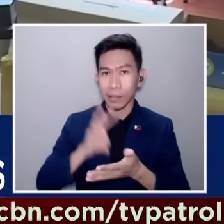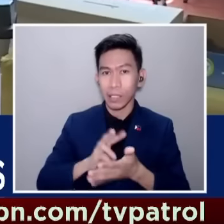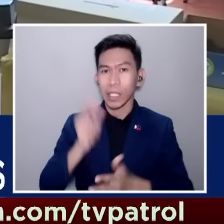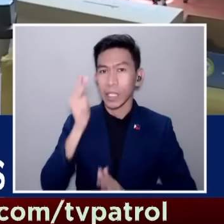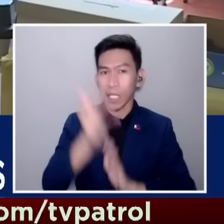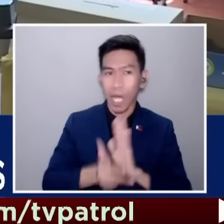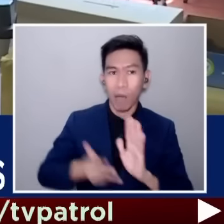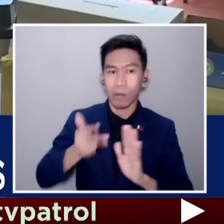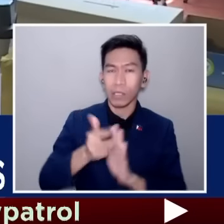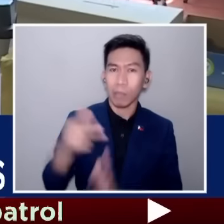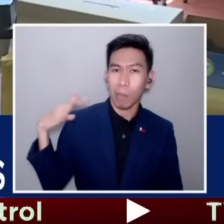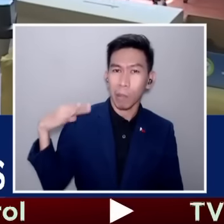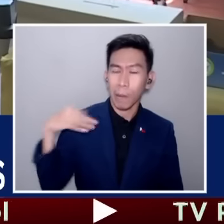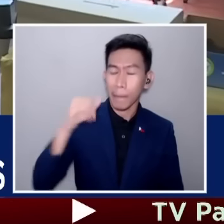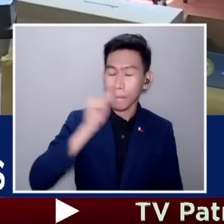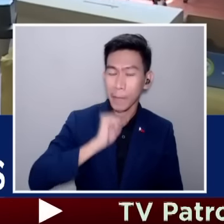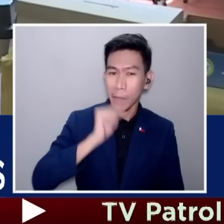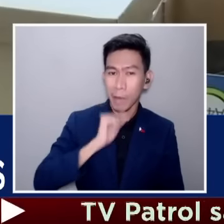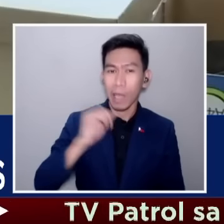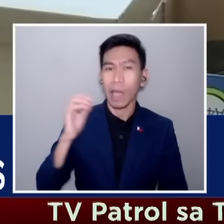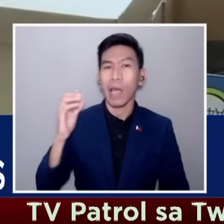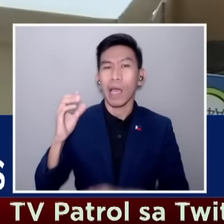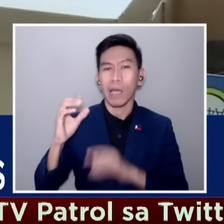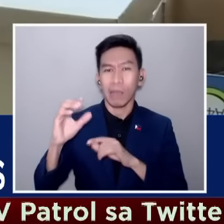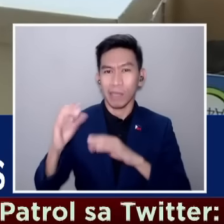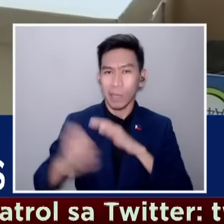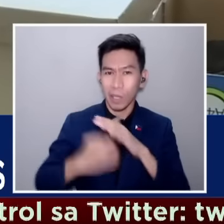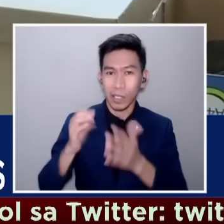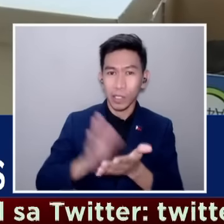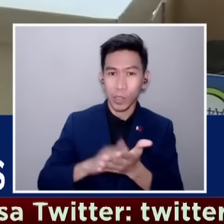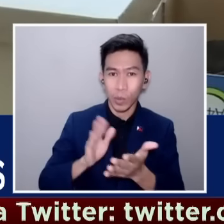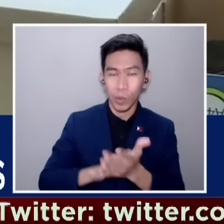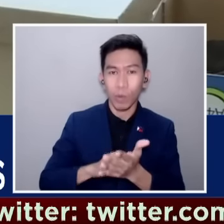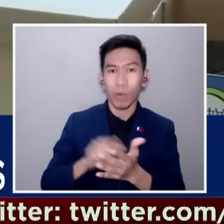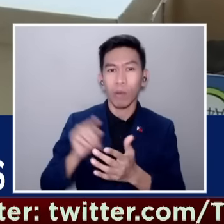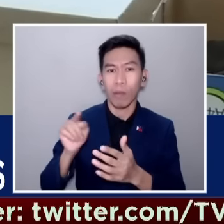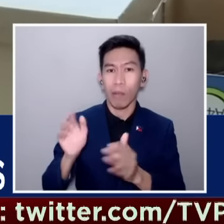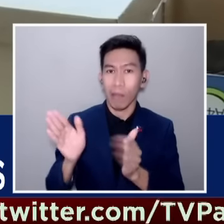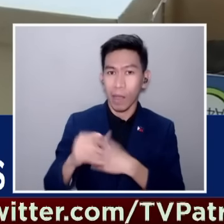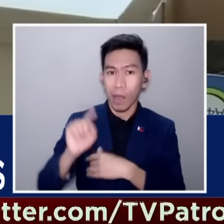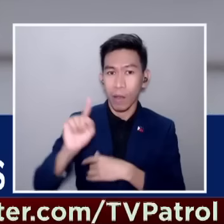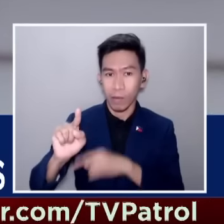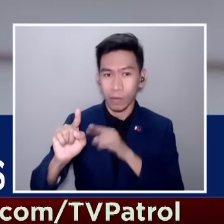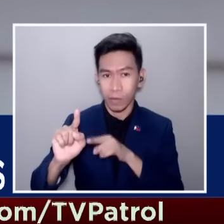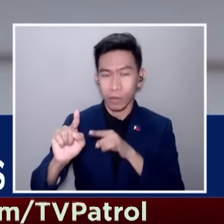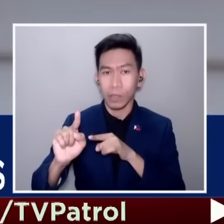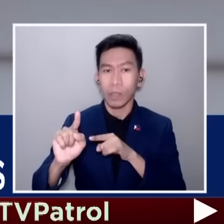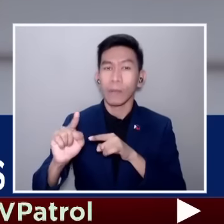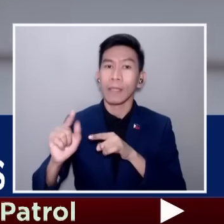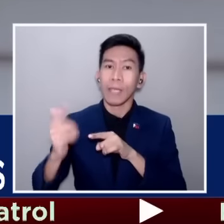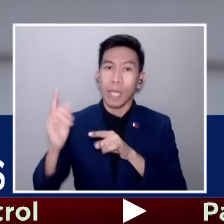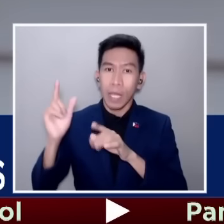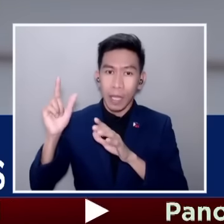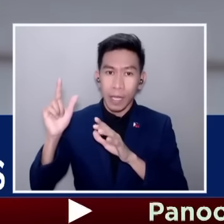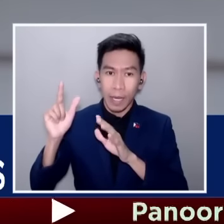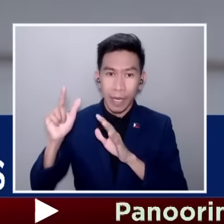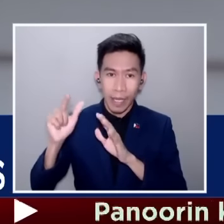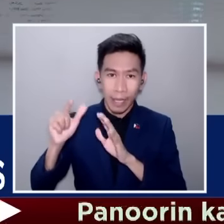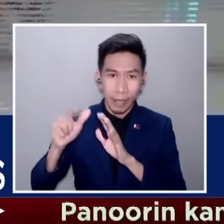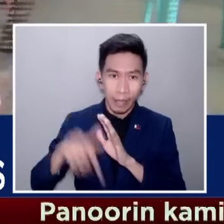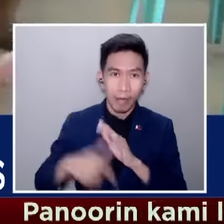Roque Elementary School Clustered Precinct 1 na maayos ang VCM nang mag-paper jam matapos ipasok ang